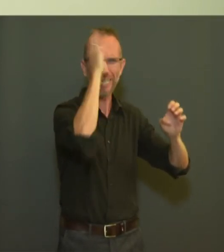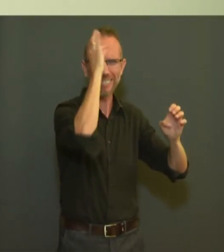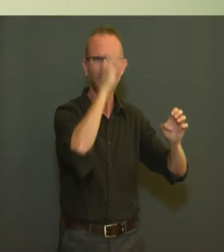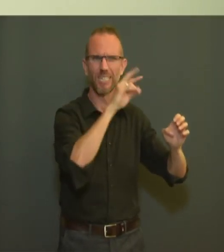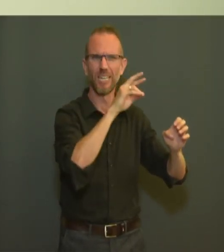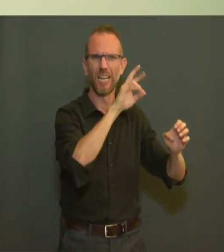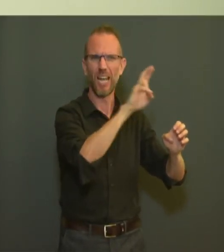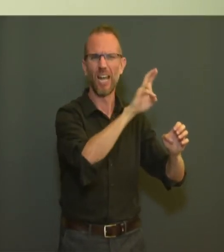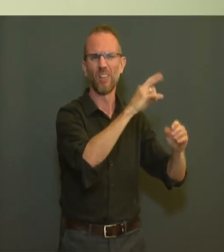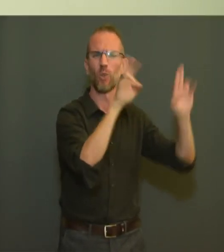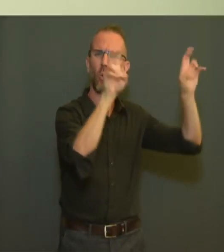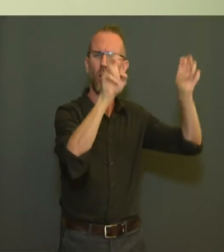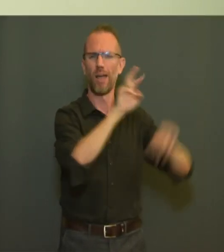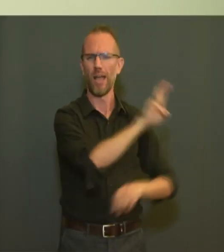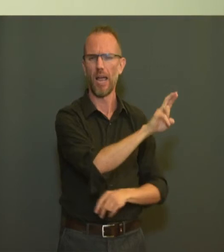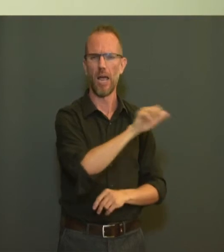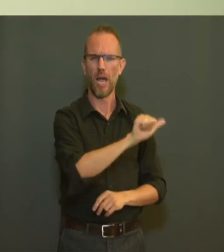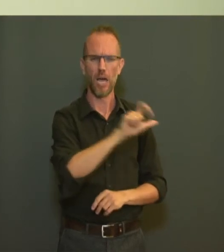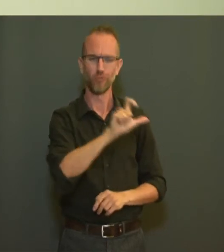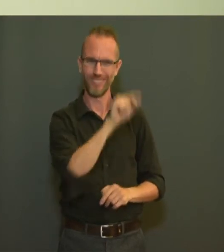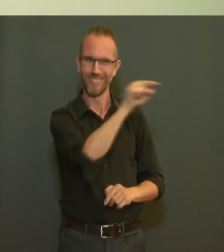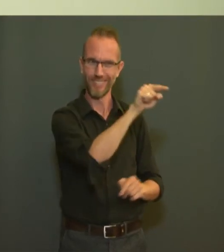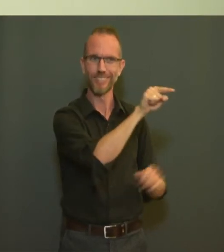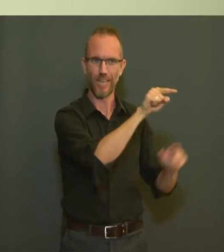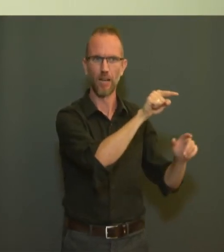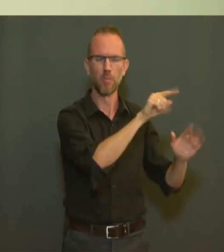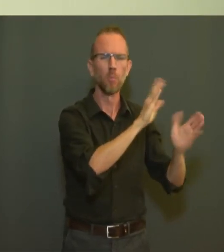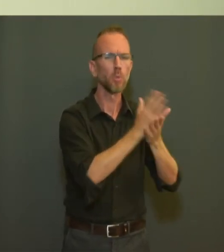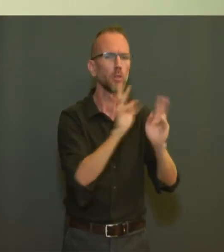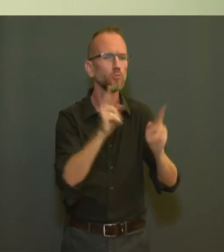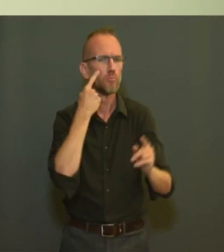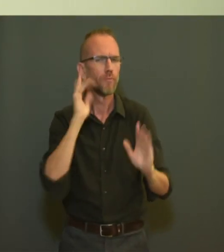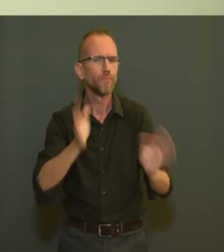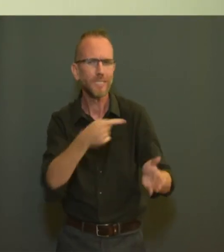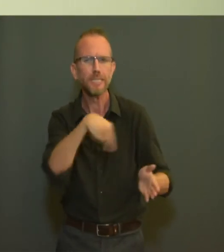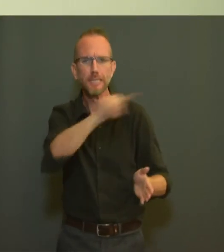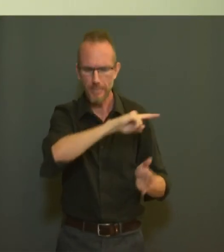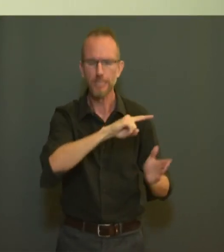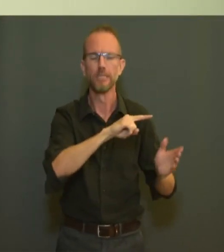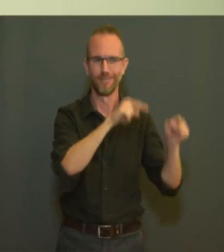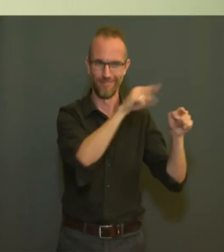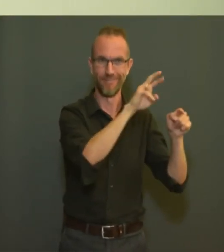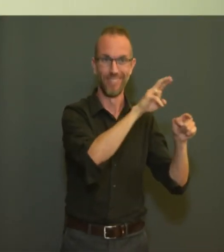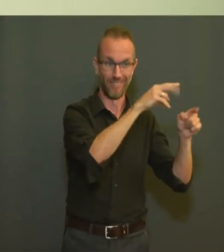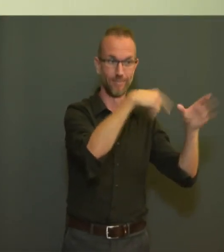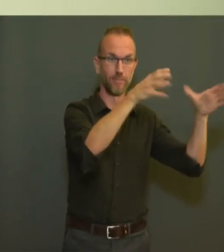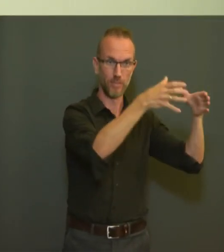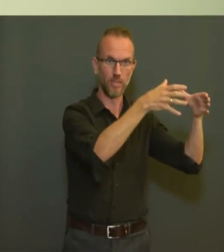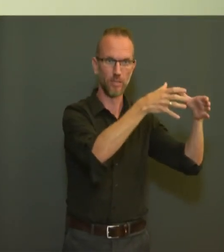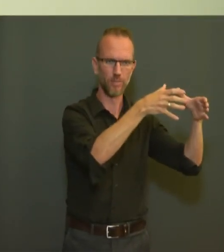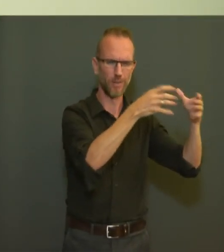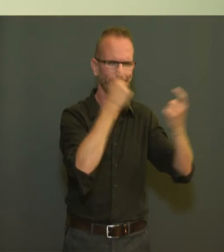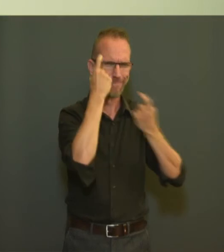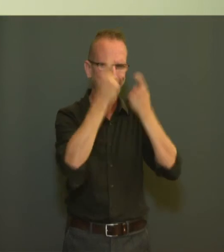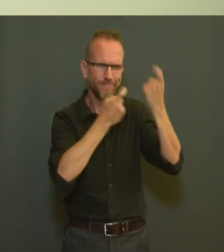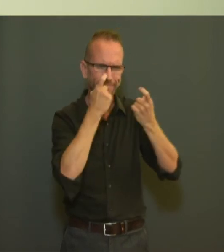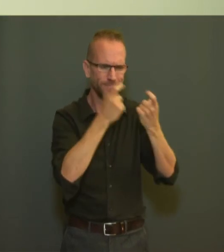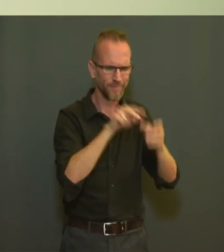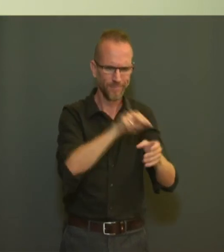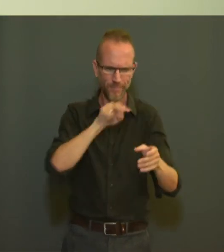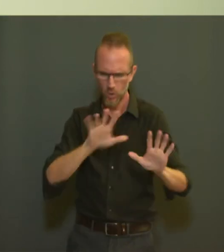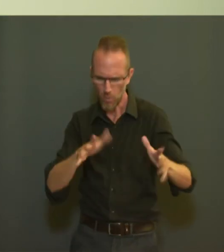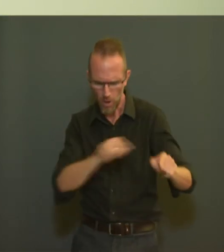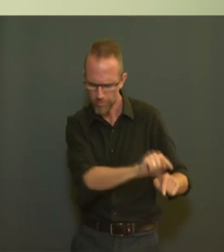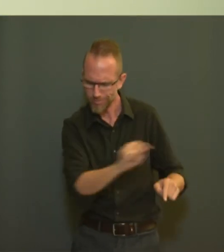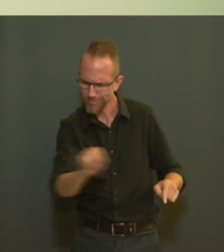peut-être déjà entendu. Alors qu'est-ce que ce RAC va faire intervenir dans son raisonnement? Eh bien, il va bien sûr faire intervenir